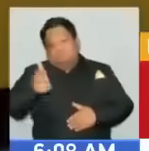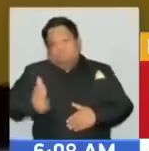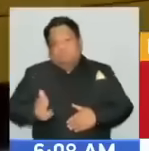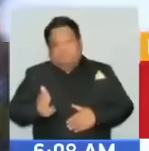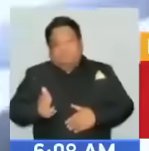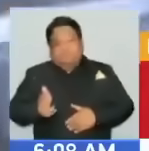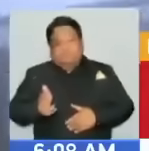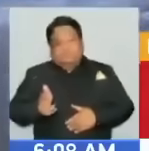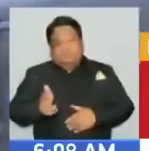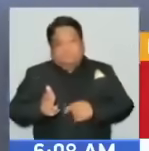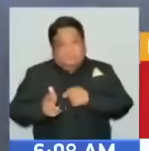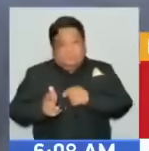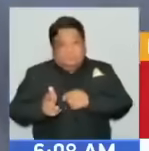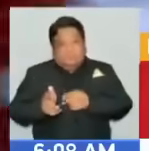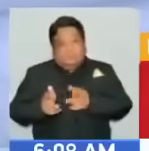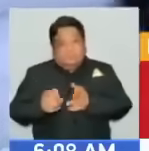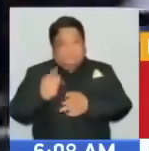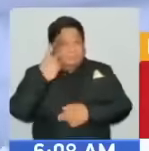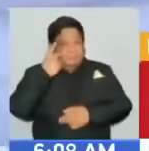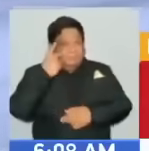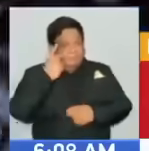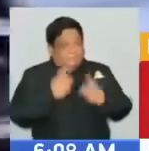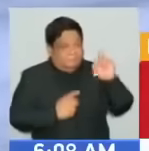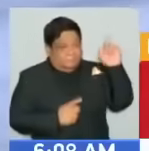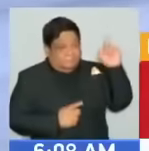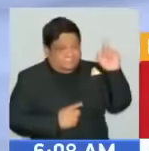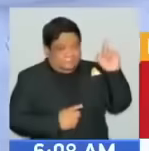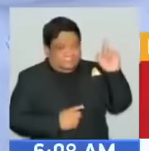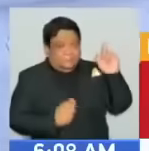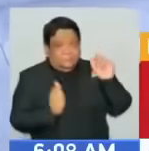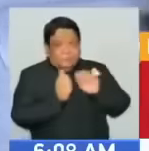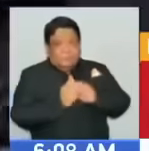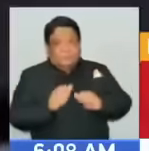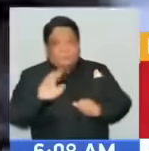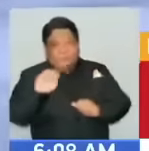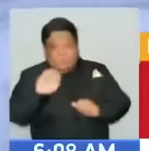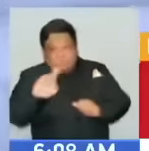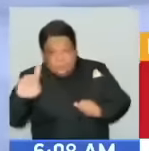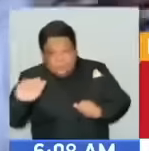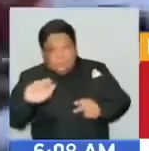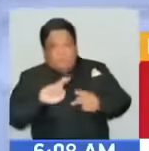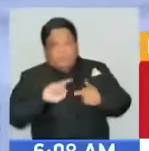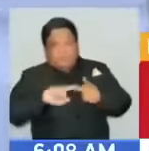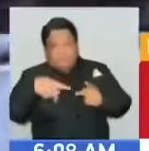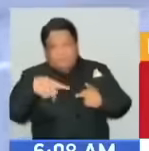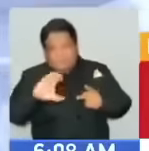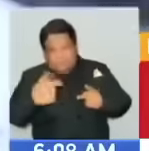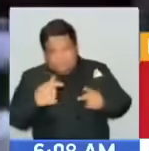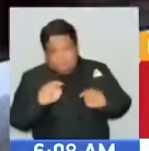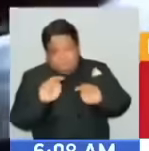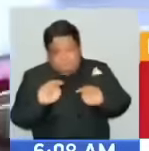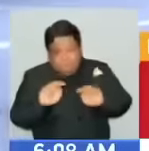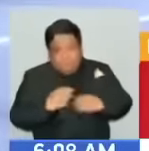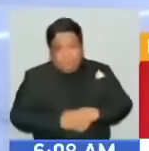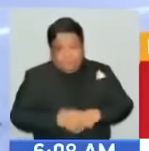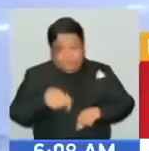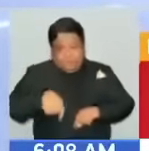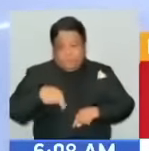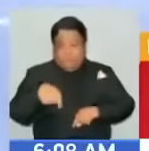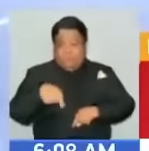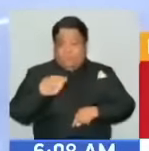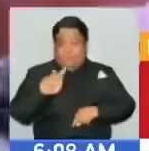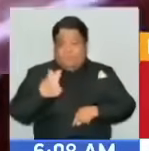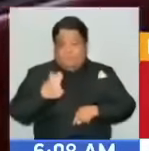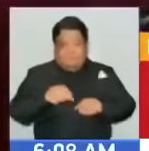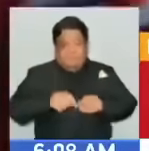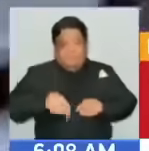Nandun din po ang MMDA, hindi po mapapabayaan yan. Ito pong kahabaan mula Quezon Avenue, pa northbound po, hanggang Caingin